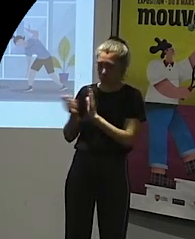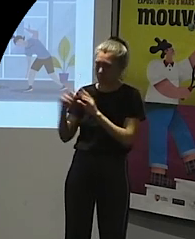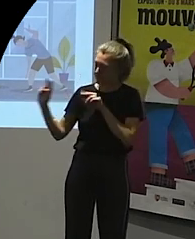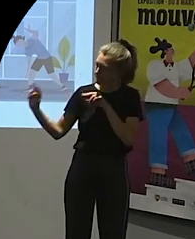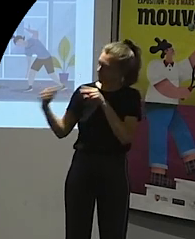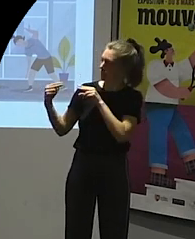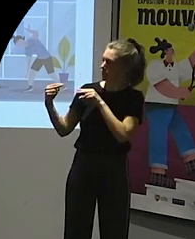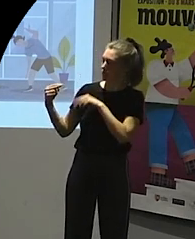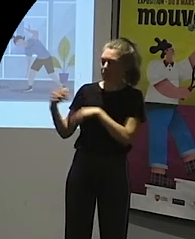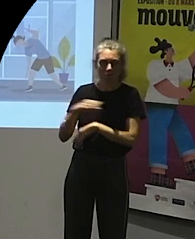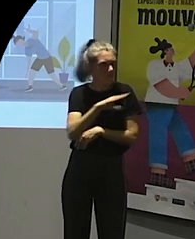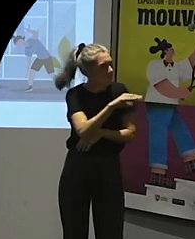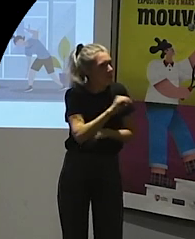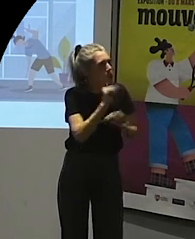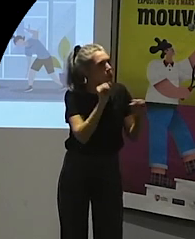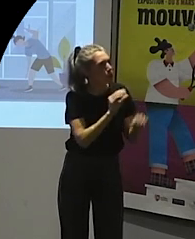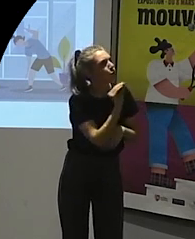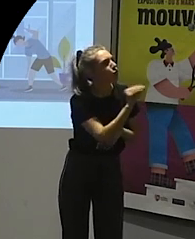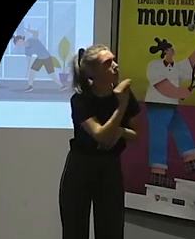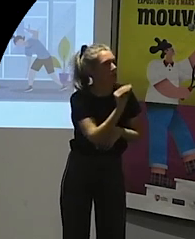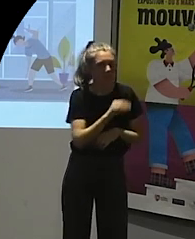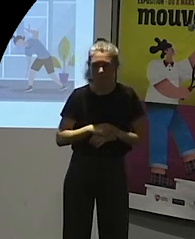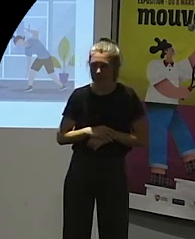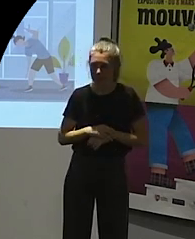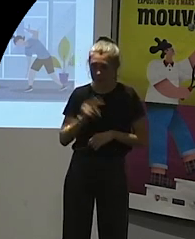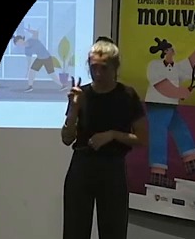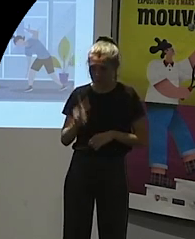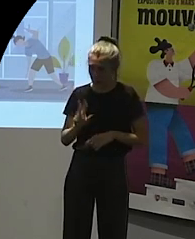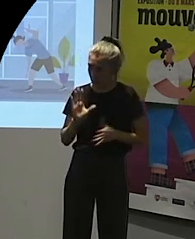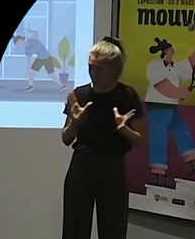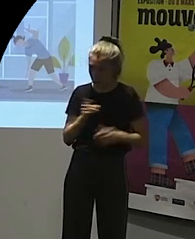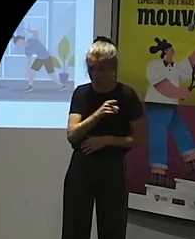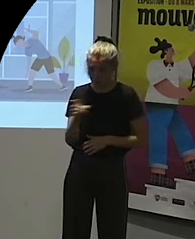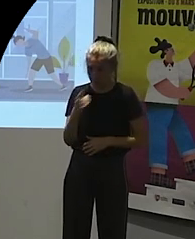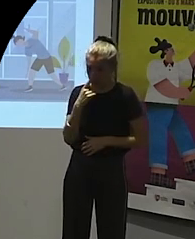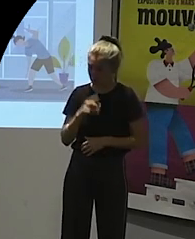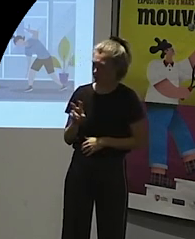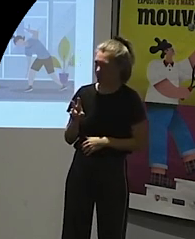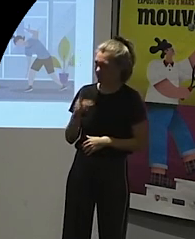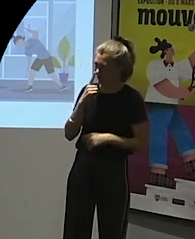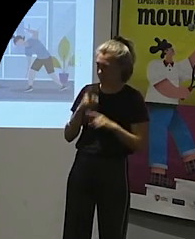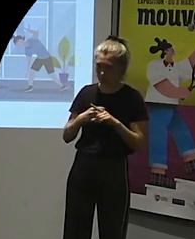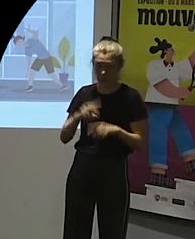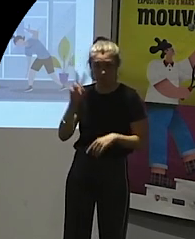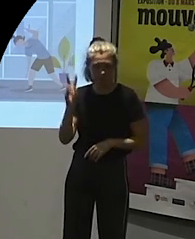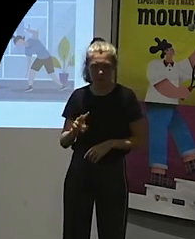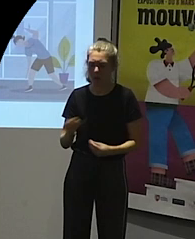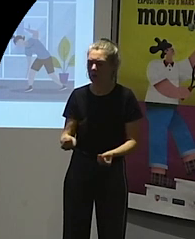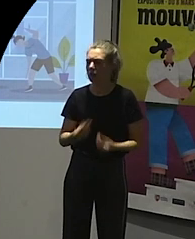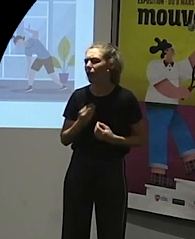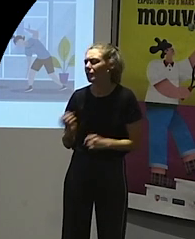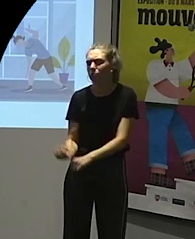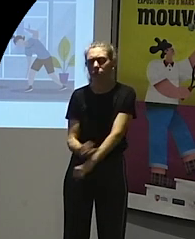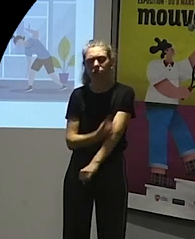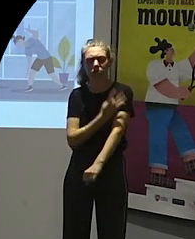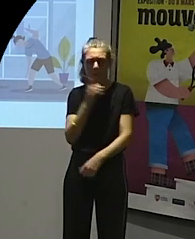disant, est-ce que je peux te faire la bise? Alors, ça paraît peut-être anodin pour le commun des mortels, mais pas pour moi. Parce que